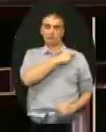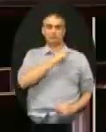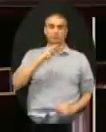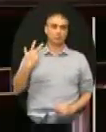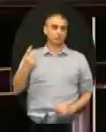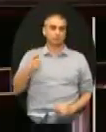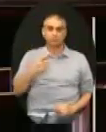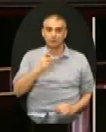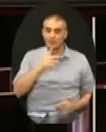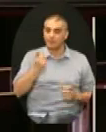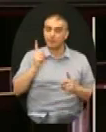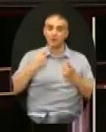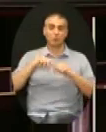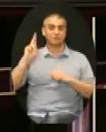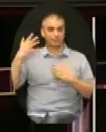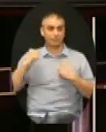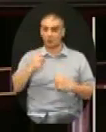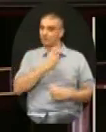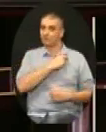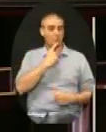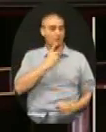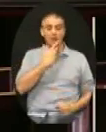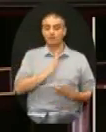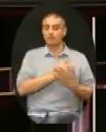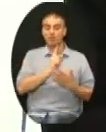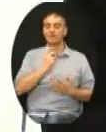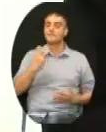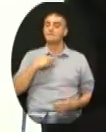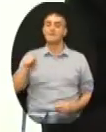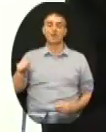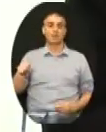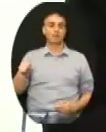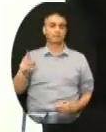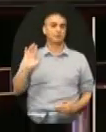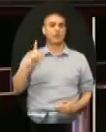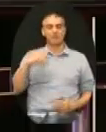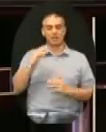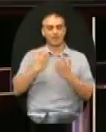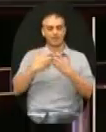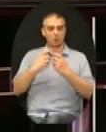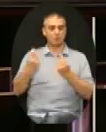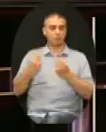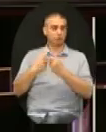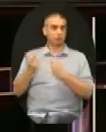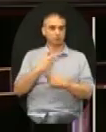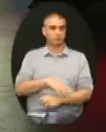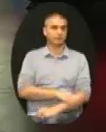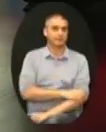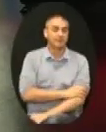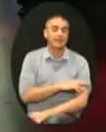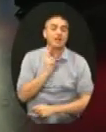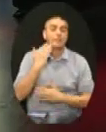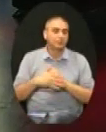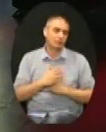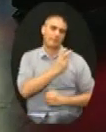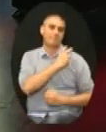לא מסכימים. גם אנשים ועדת חוץ וביטחון וגם הרב כאן אומר, לא הרבנים יקבעו, אומרים המפקדים יקבעו, אבל יהיה מנגנון אולי של איזשהו משהו. אבל בסוף, המפקד ייתן